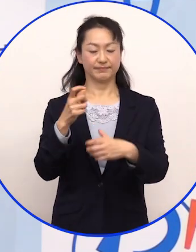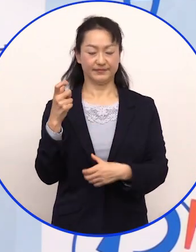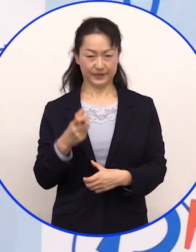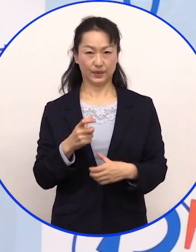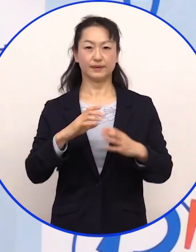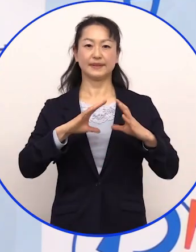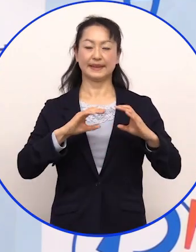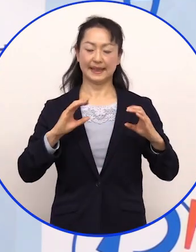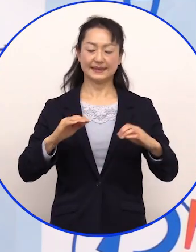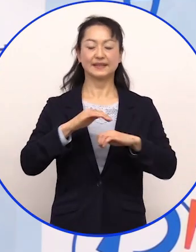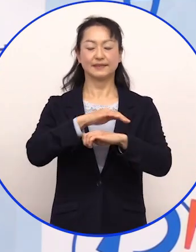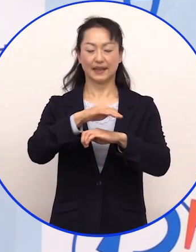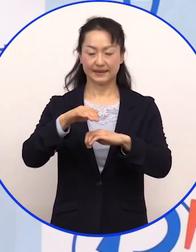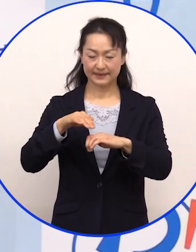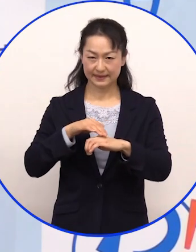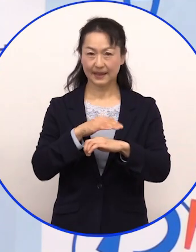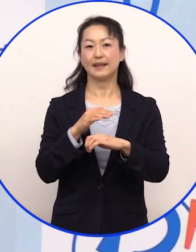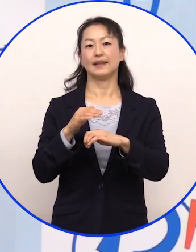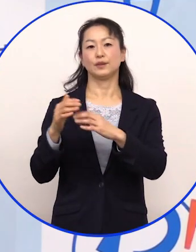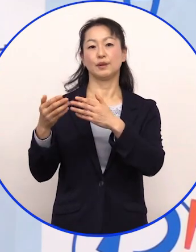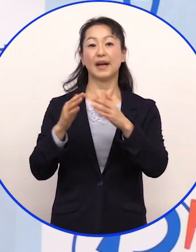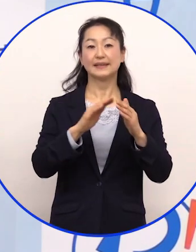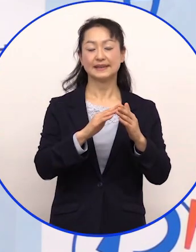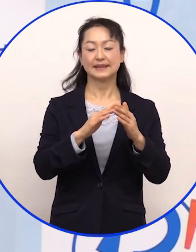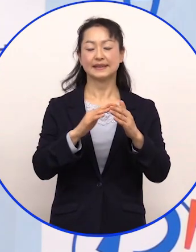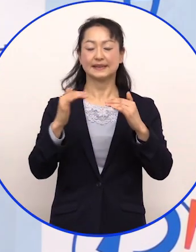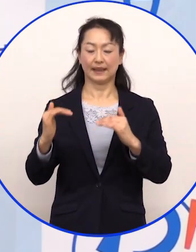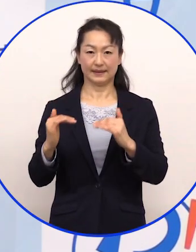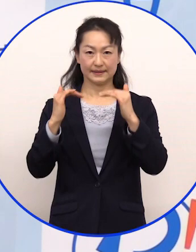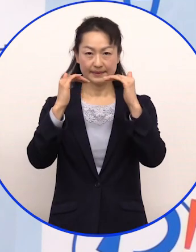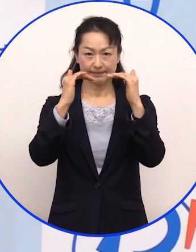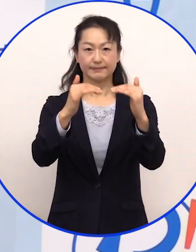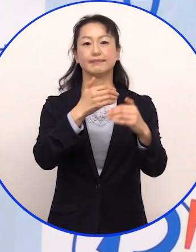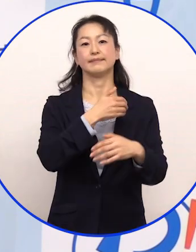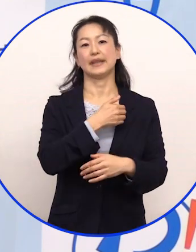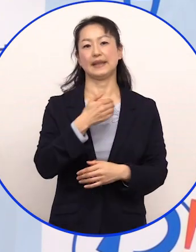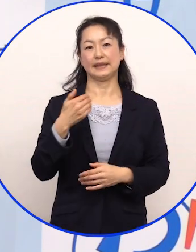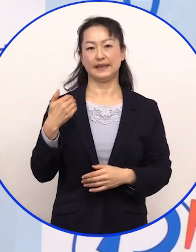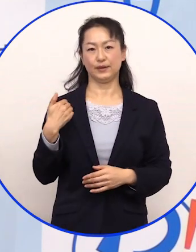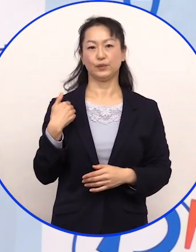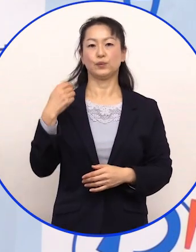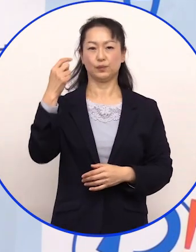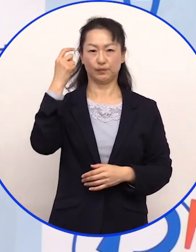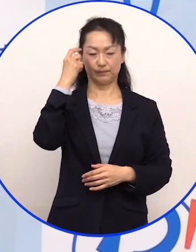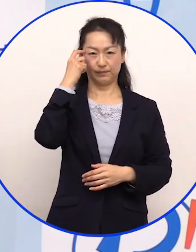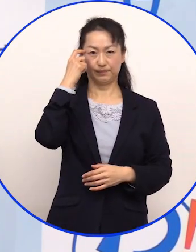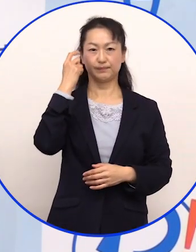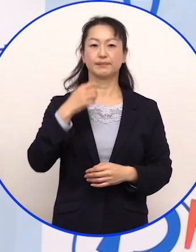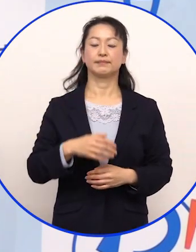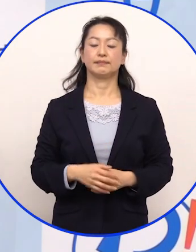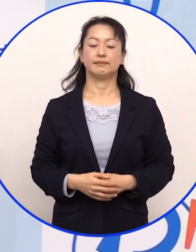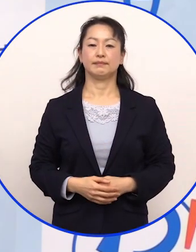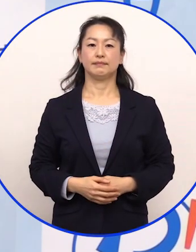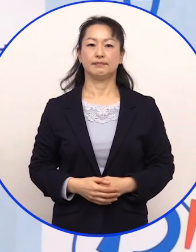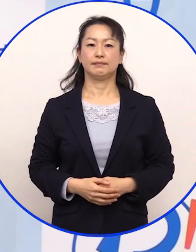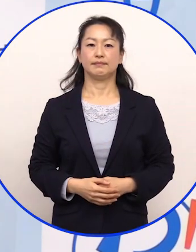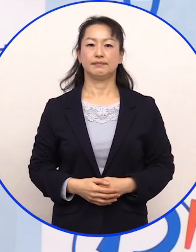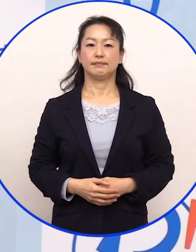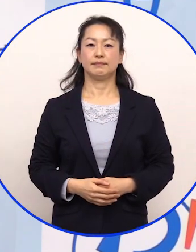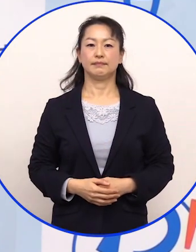優しく愛される街へとより一層発展させることができると考えております。